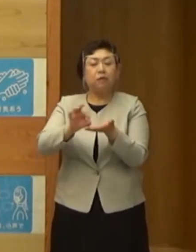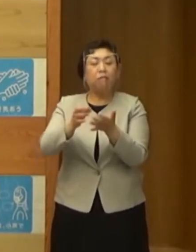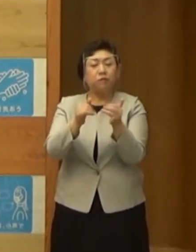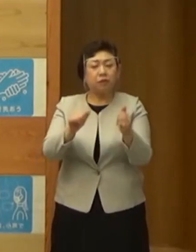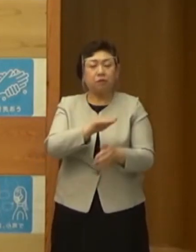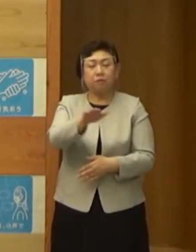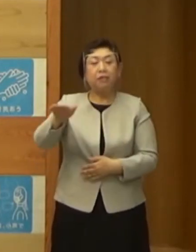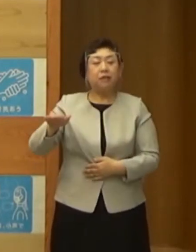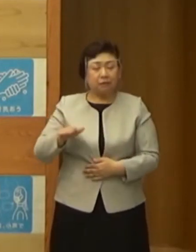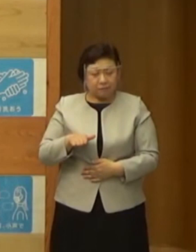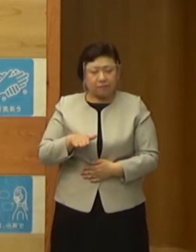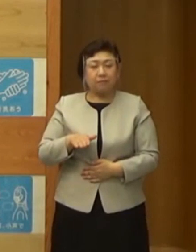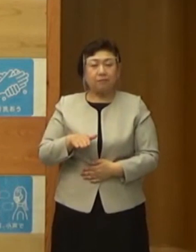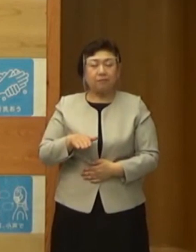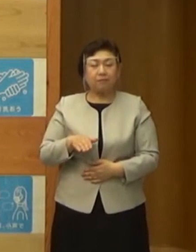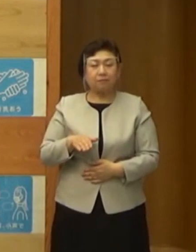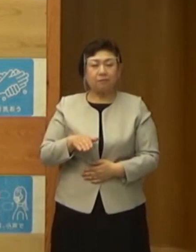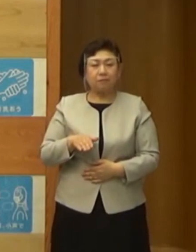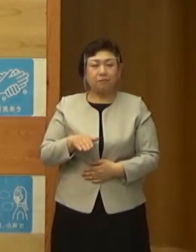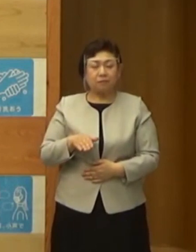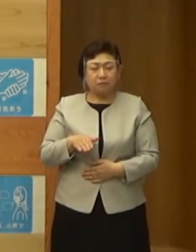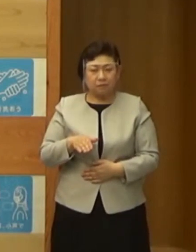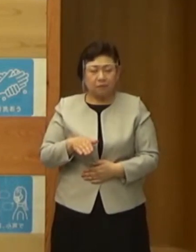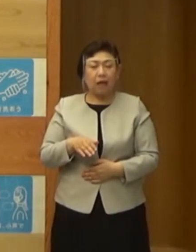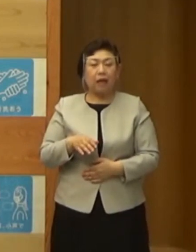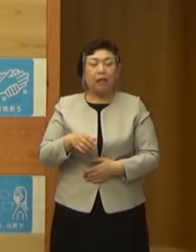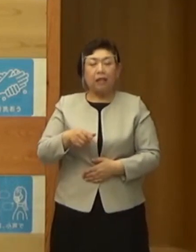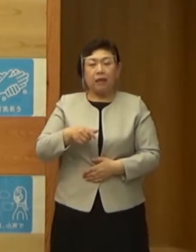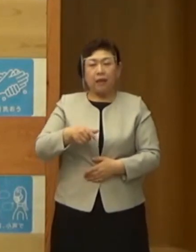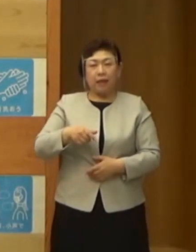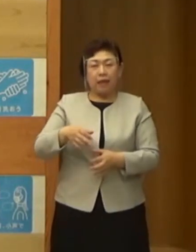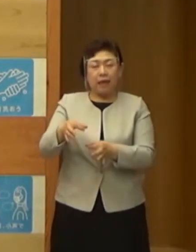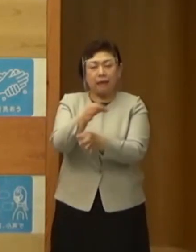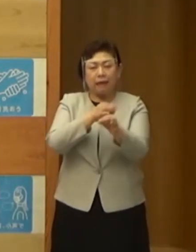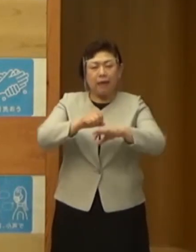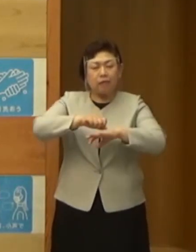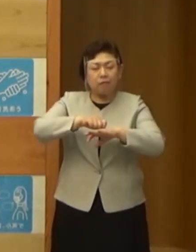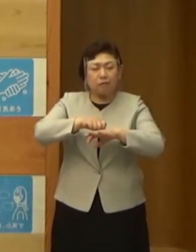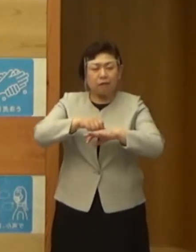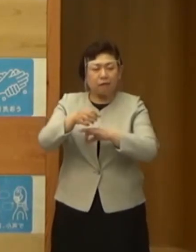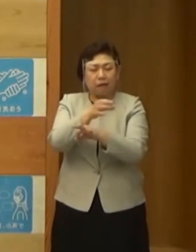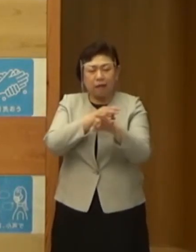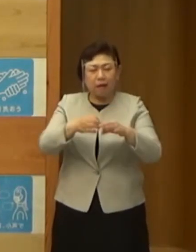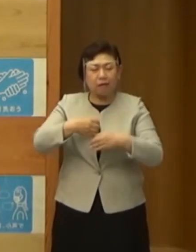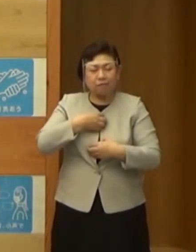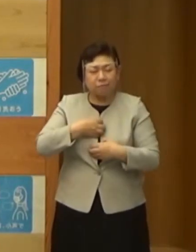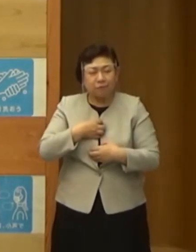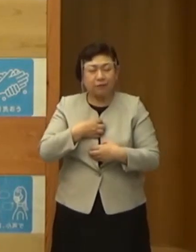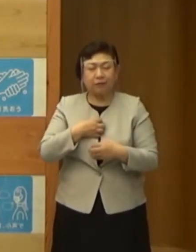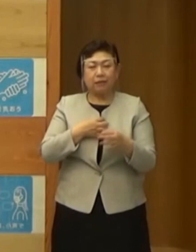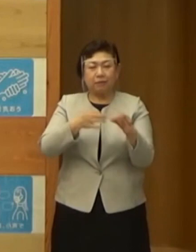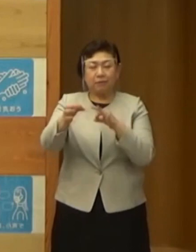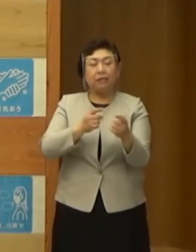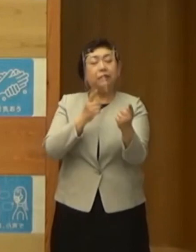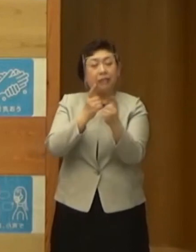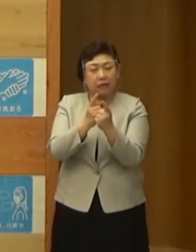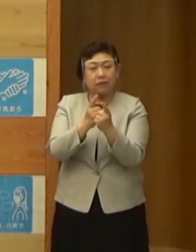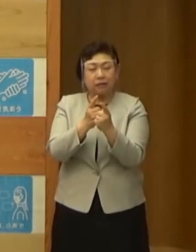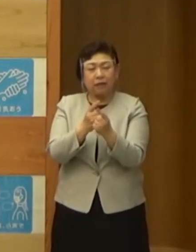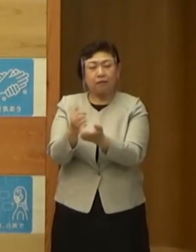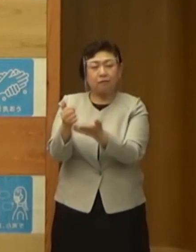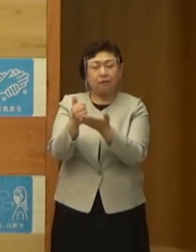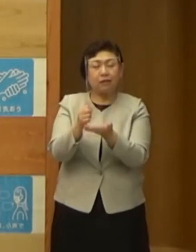民の皆様にも、厳しい状況にある飲食店を応援をするため、 ご来店は4人以